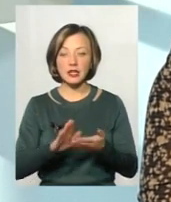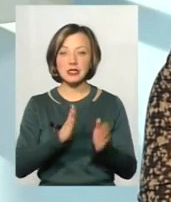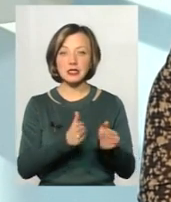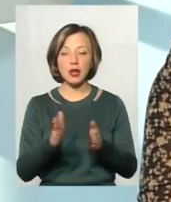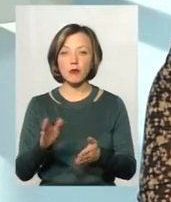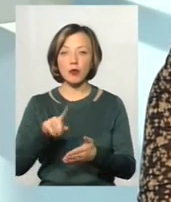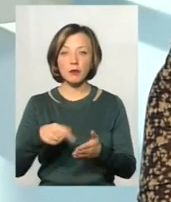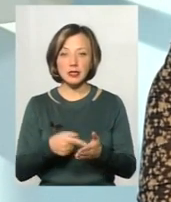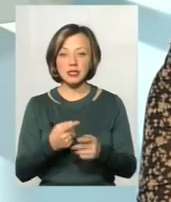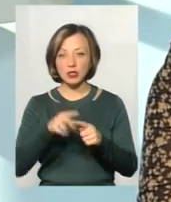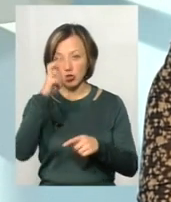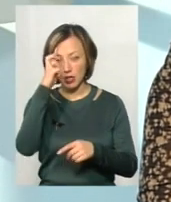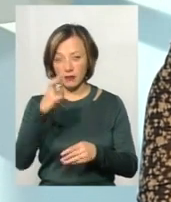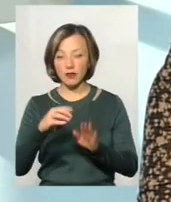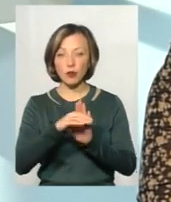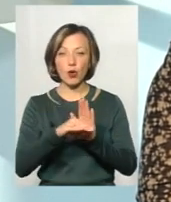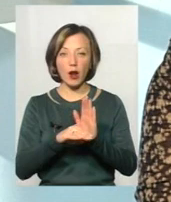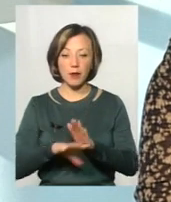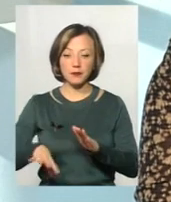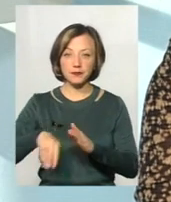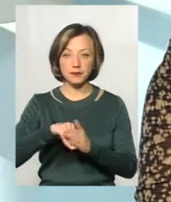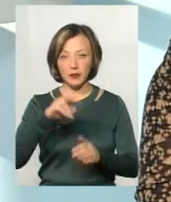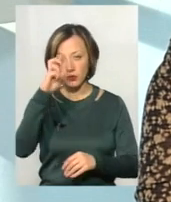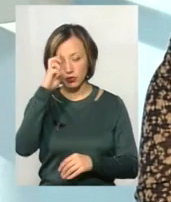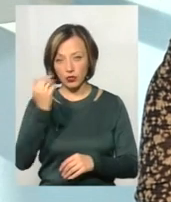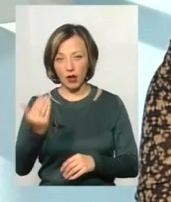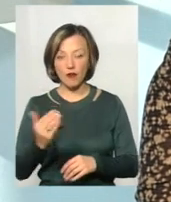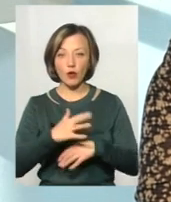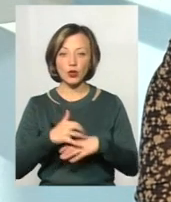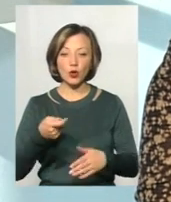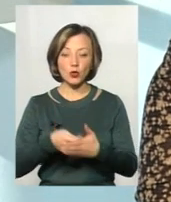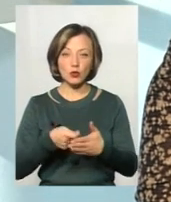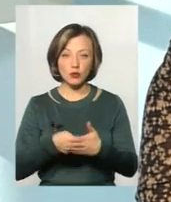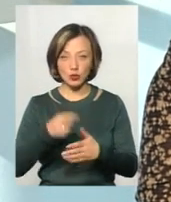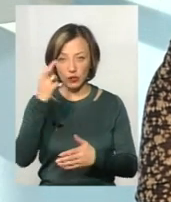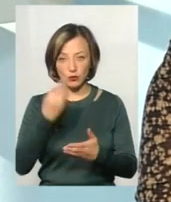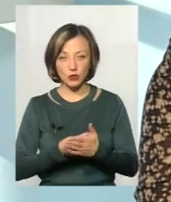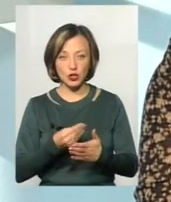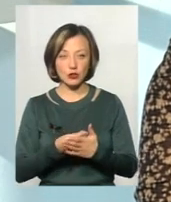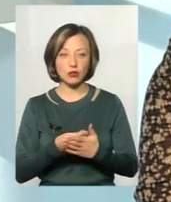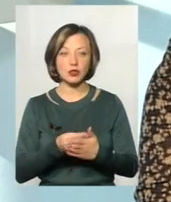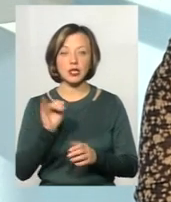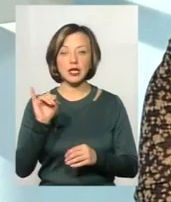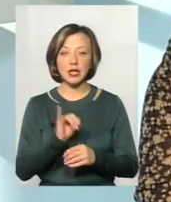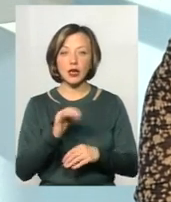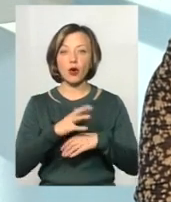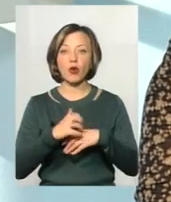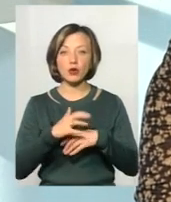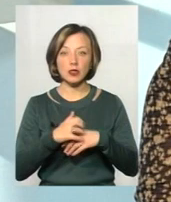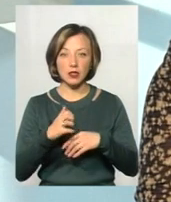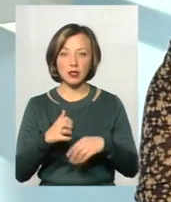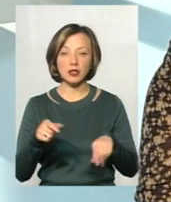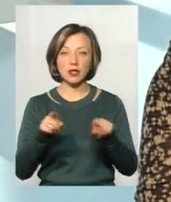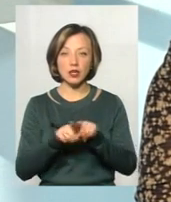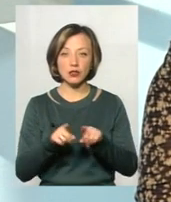державна програма повністю фінансується державою. Коти годуються з державного бюджету, і коти, те,